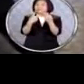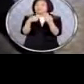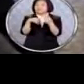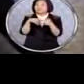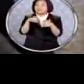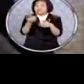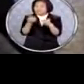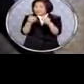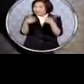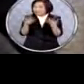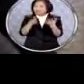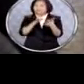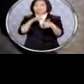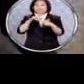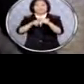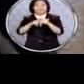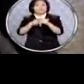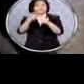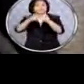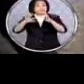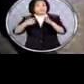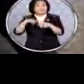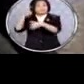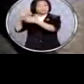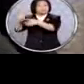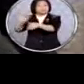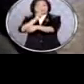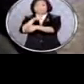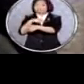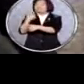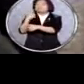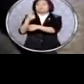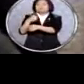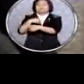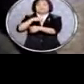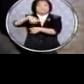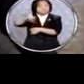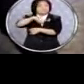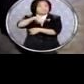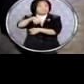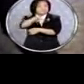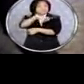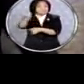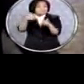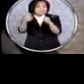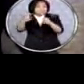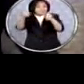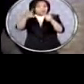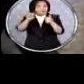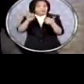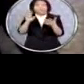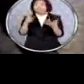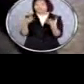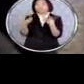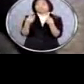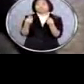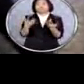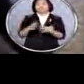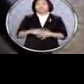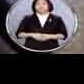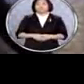是一中各表，我没听过中国说过这样的话，所以显然你跟中国在这件事情上也没有共识啊。